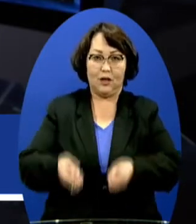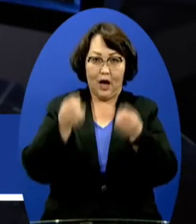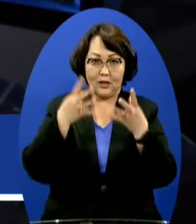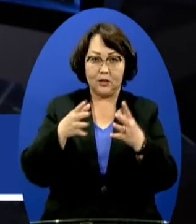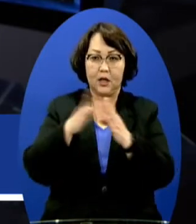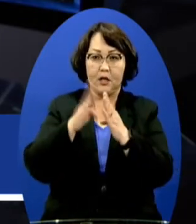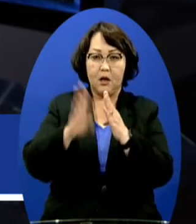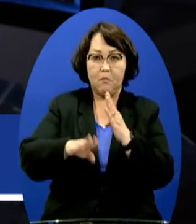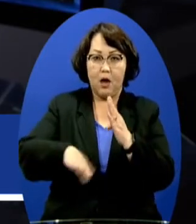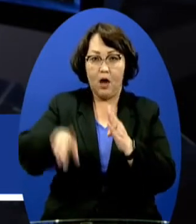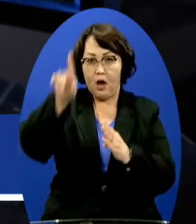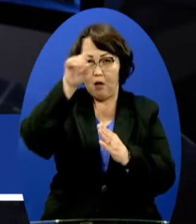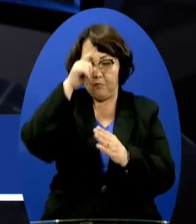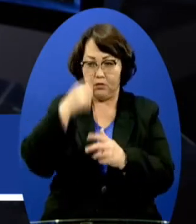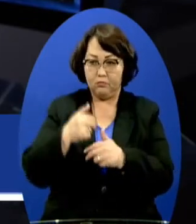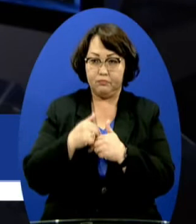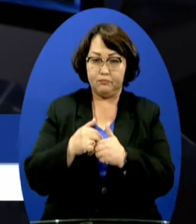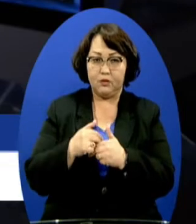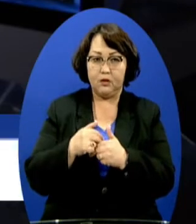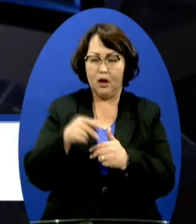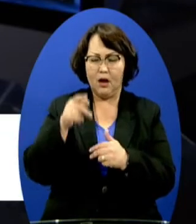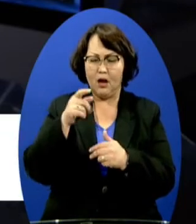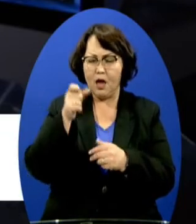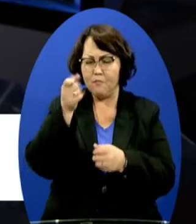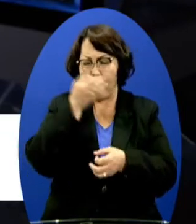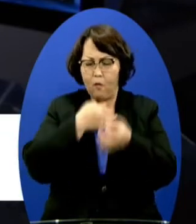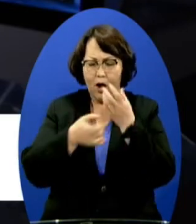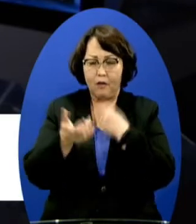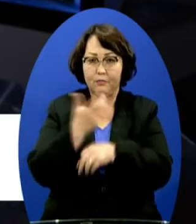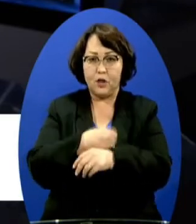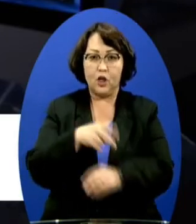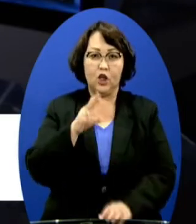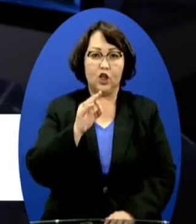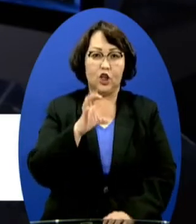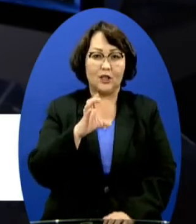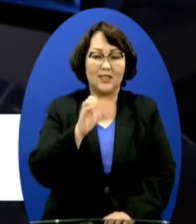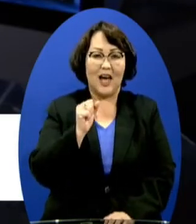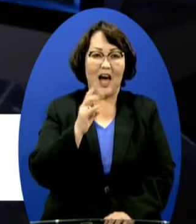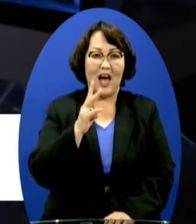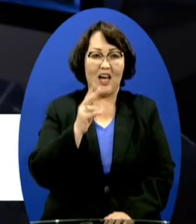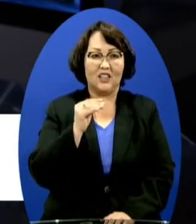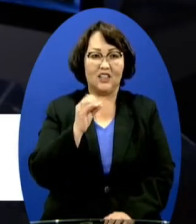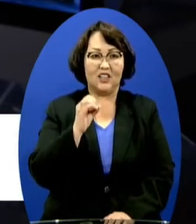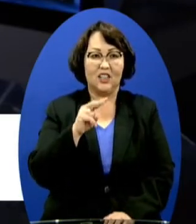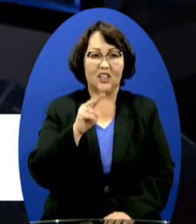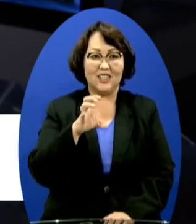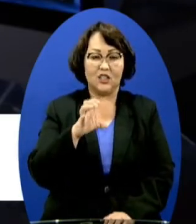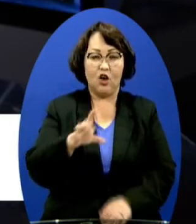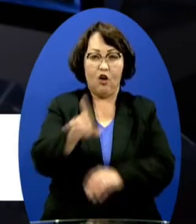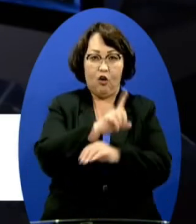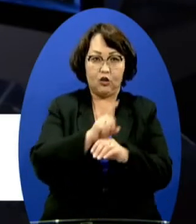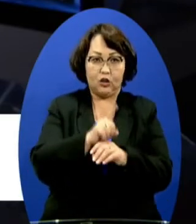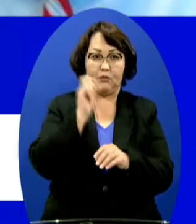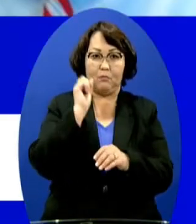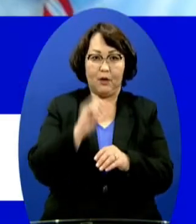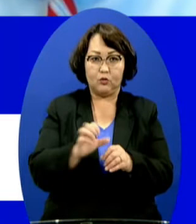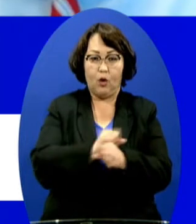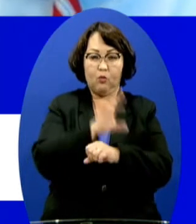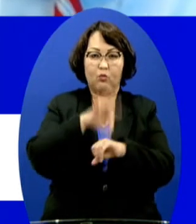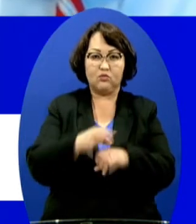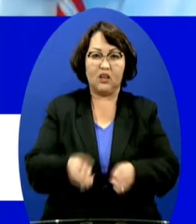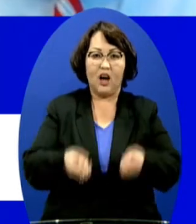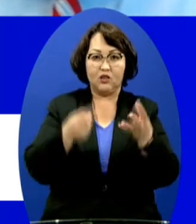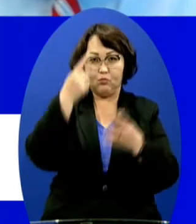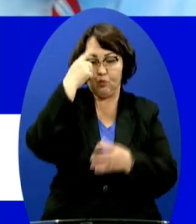бас коронавирусын халдвар авсан гэж. Тэгэхээр танд ер нь энэ талаар ямар мэдээлэл байна вэ? Бид нар